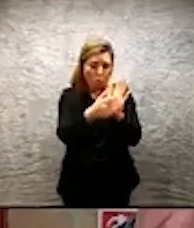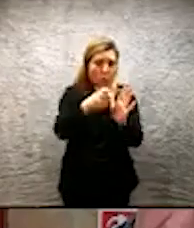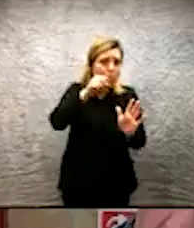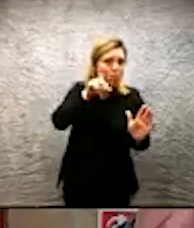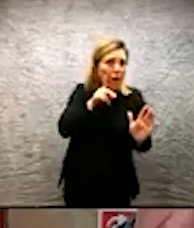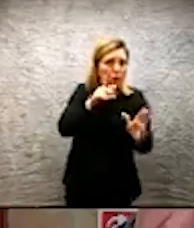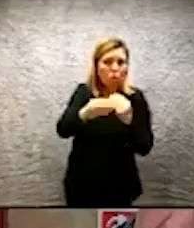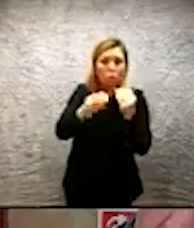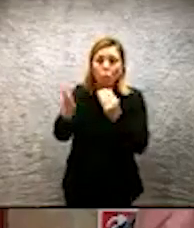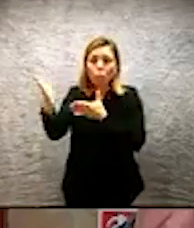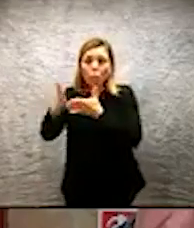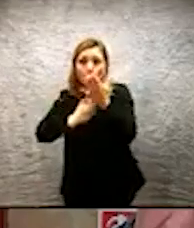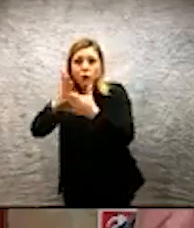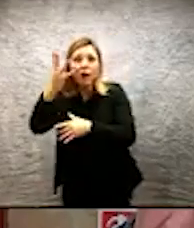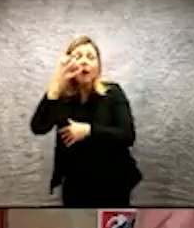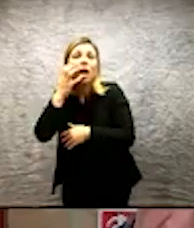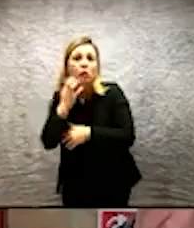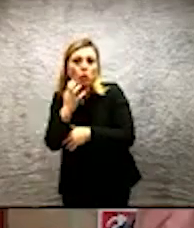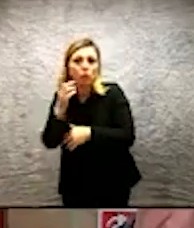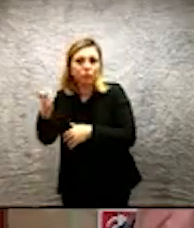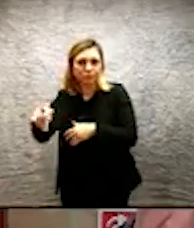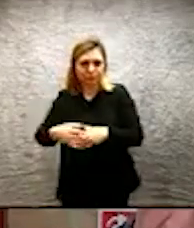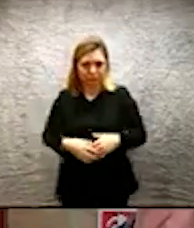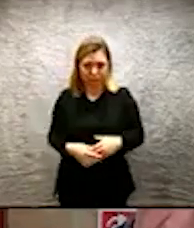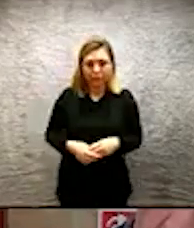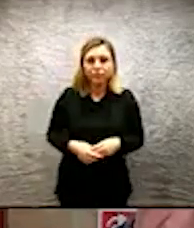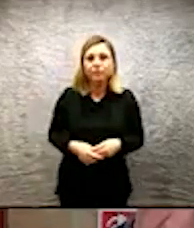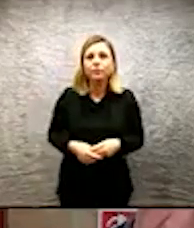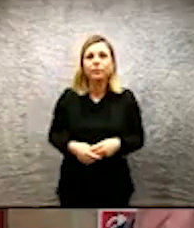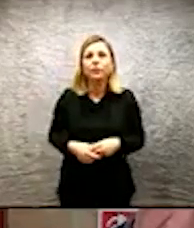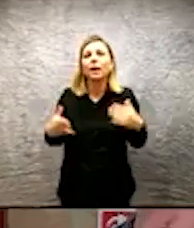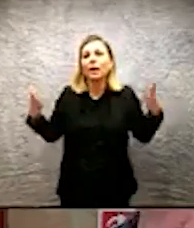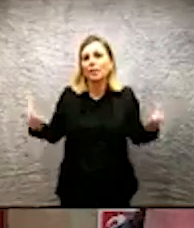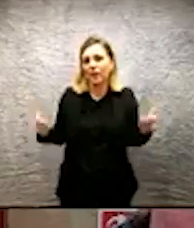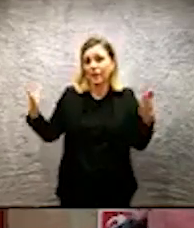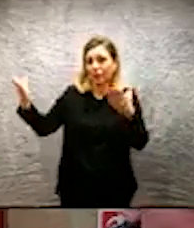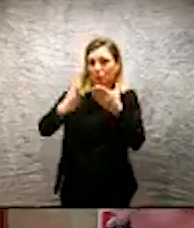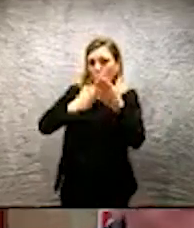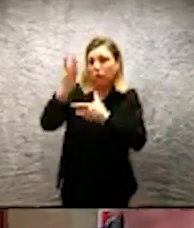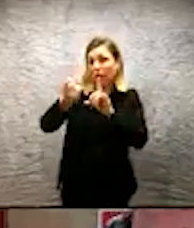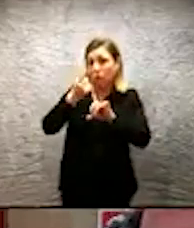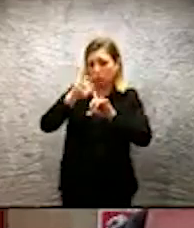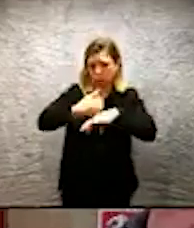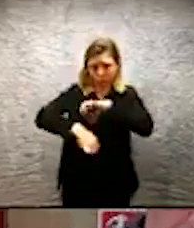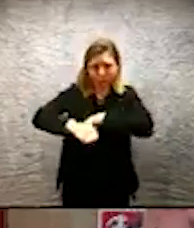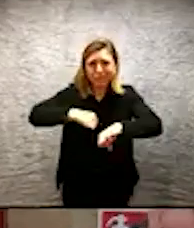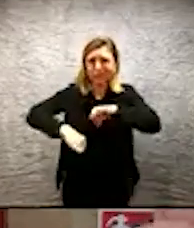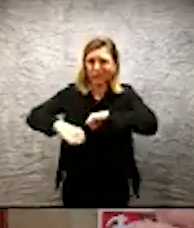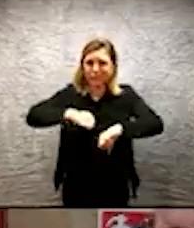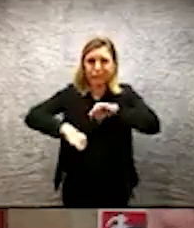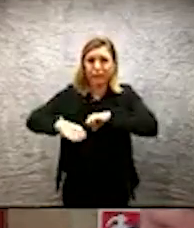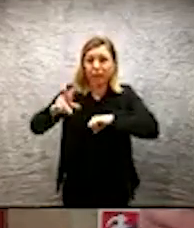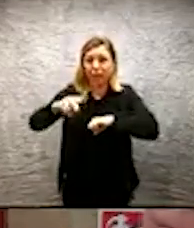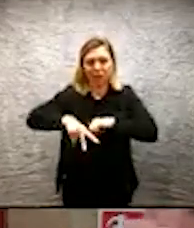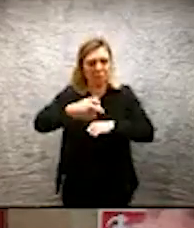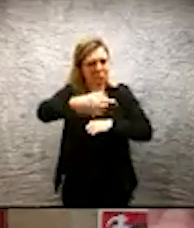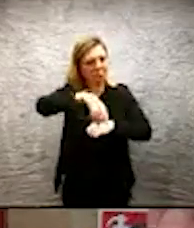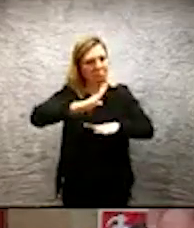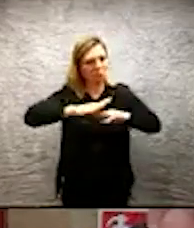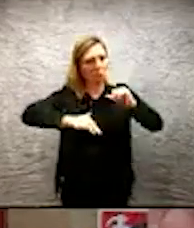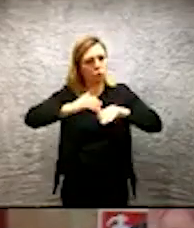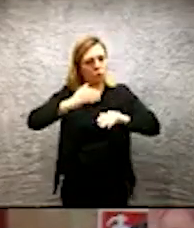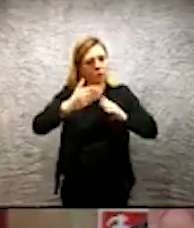vous en remercie parce que c'était vraiment un projet qui était important à mettre en place et qui est intelligemment